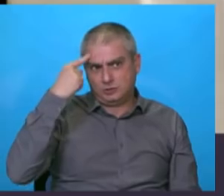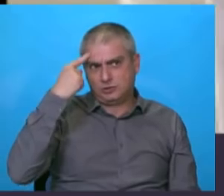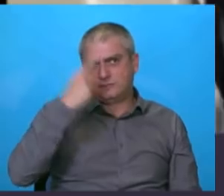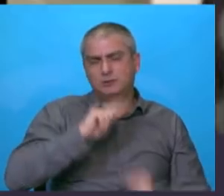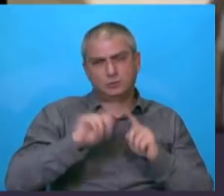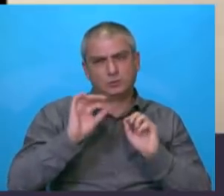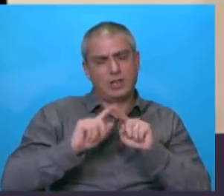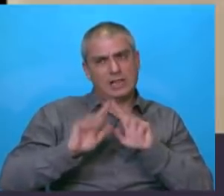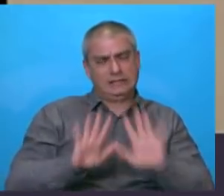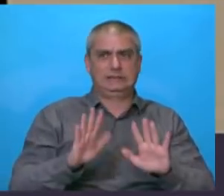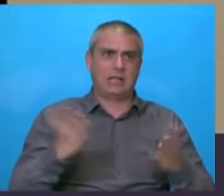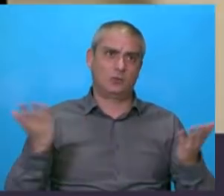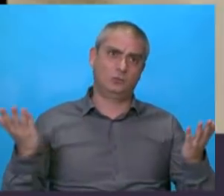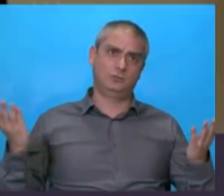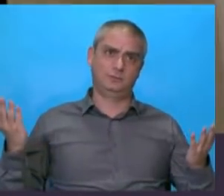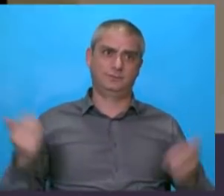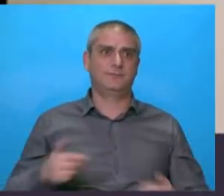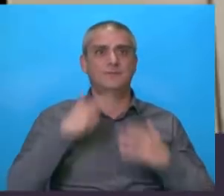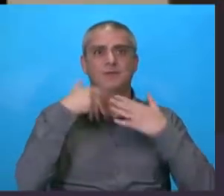גזרנות. בוקר טוב.